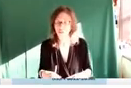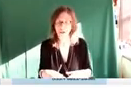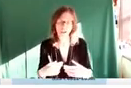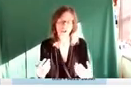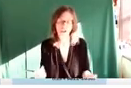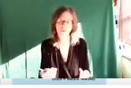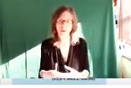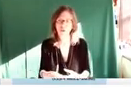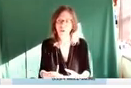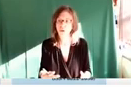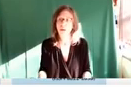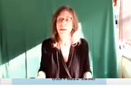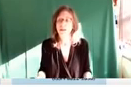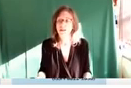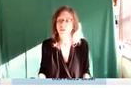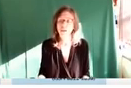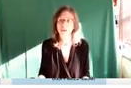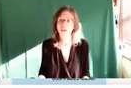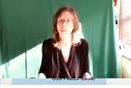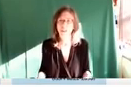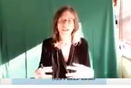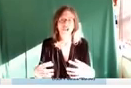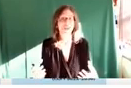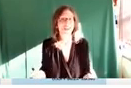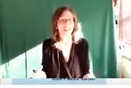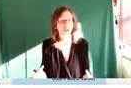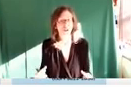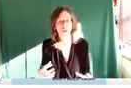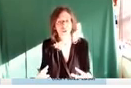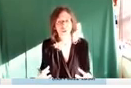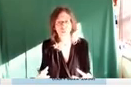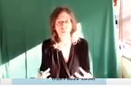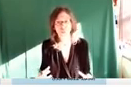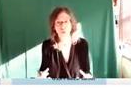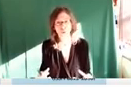mais comme il y a des gens qui viennent de différentes disciplines, j'ai essayé